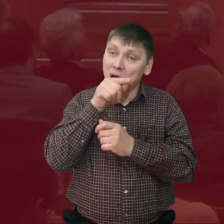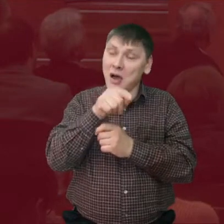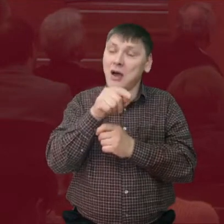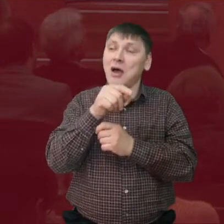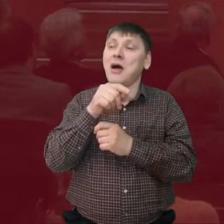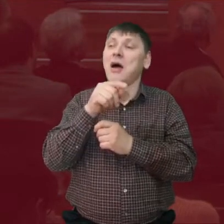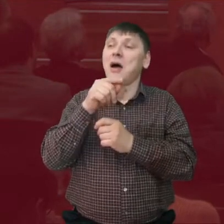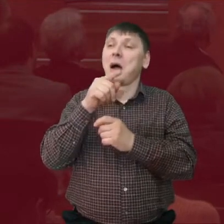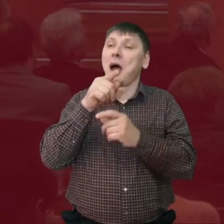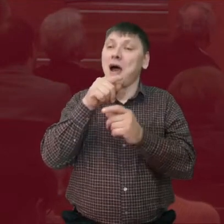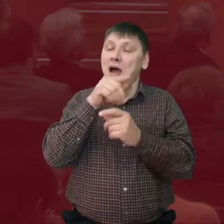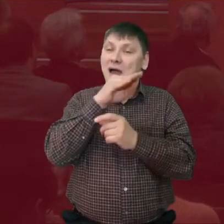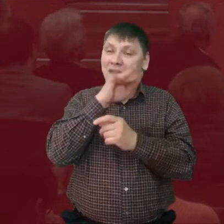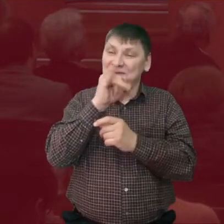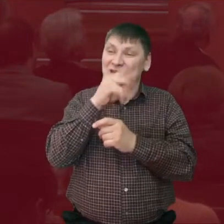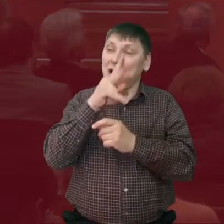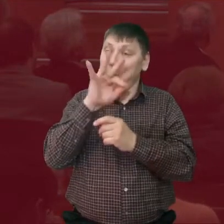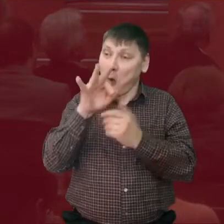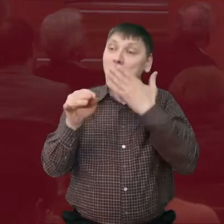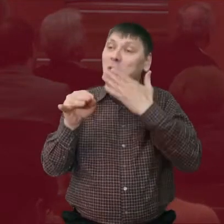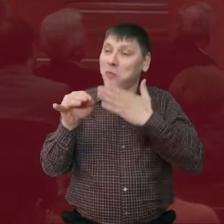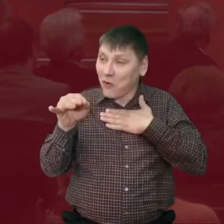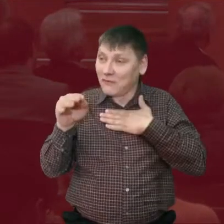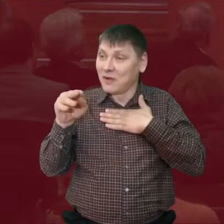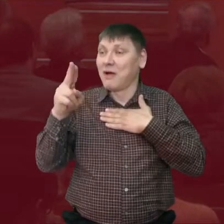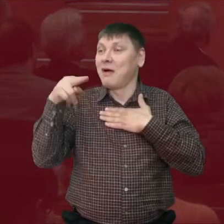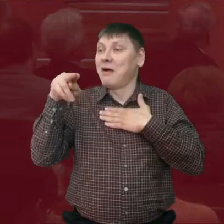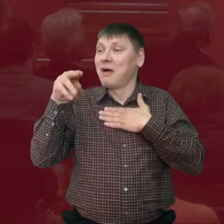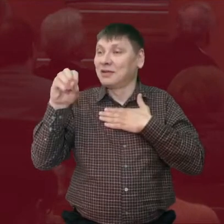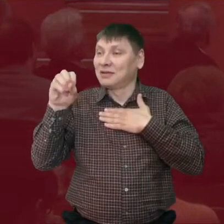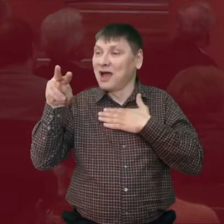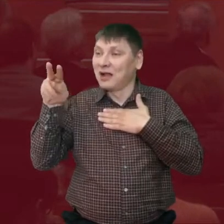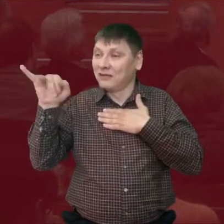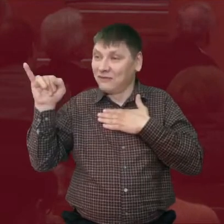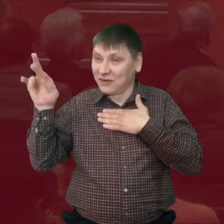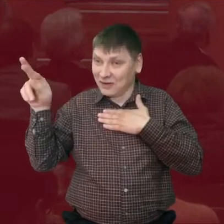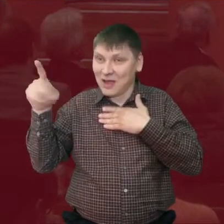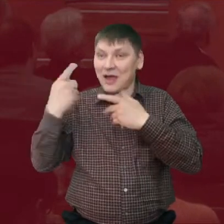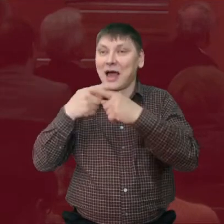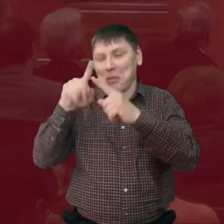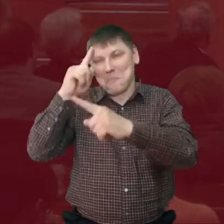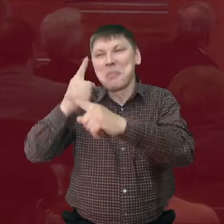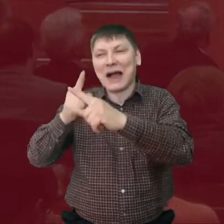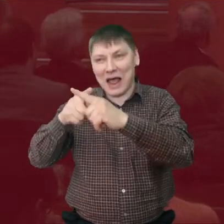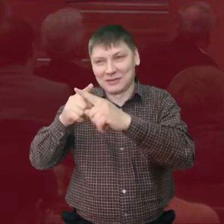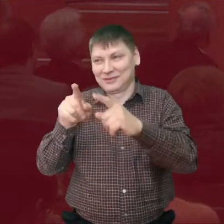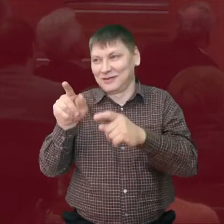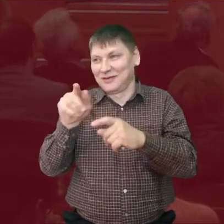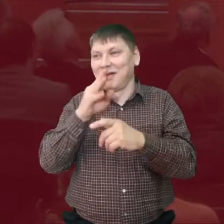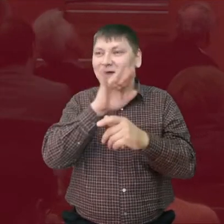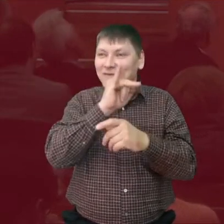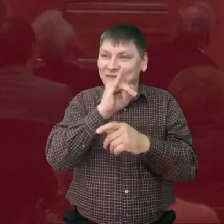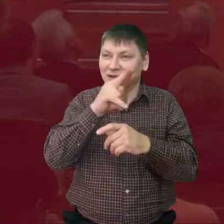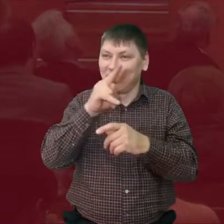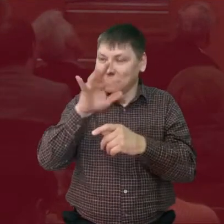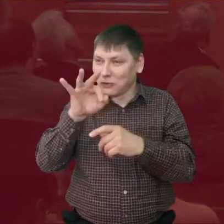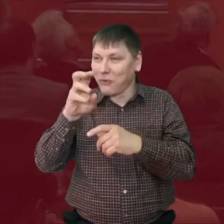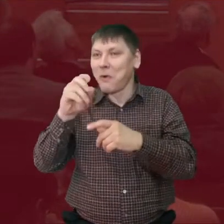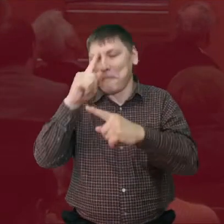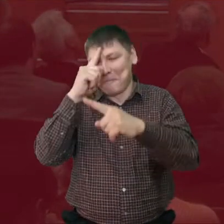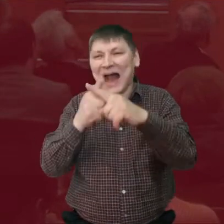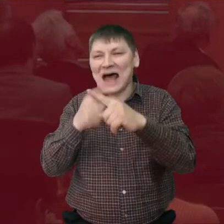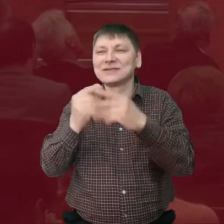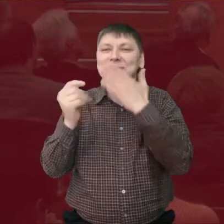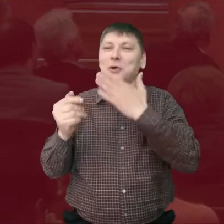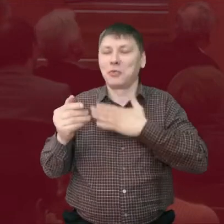Вот. Известно для нас всех слово, в том числе в русском языке, философия. Опять же, два греческих слова – филио – любовь и софус – мудрость,